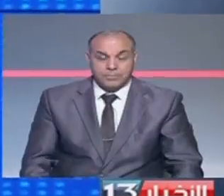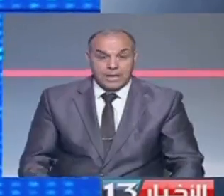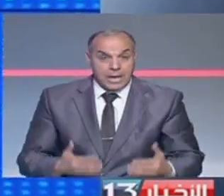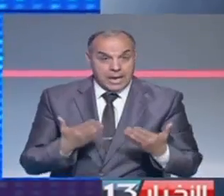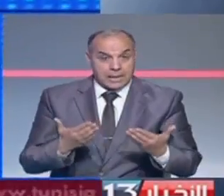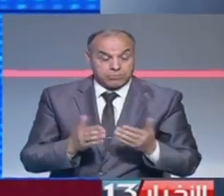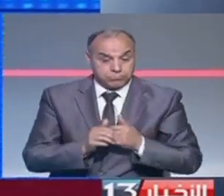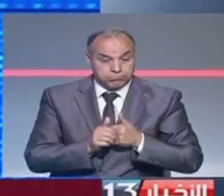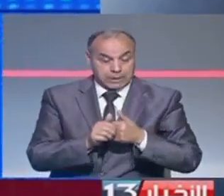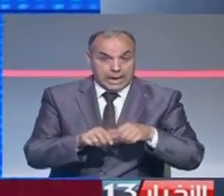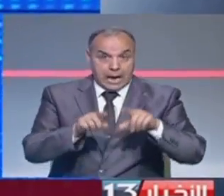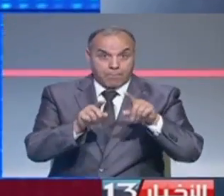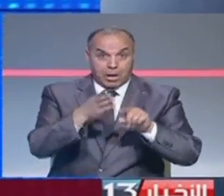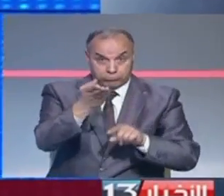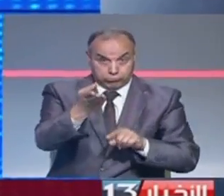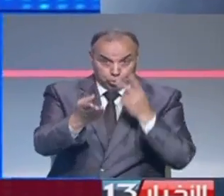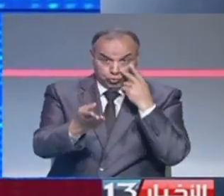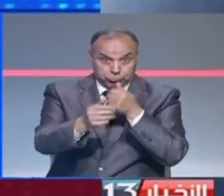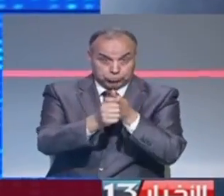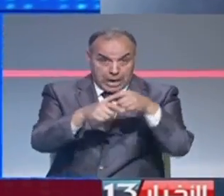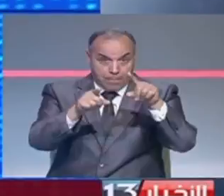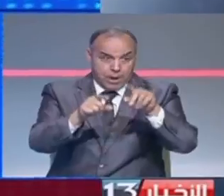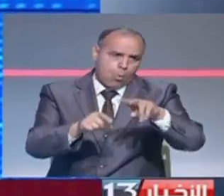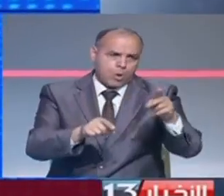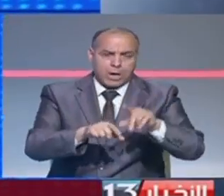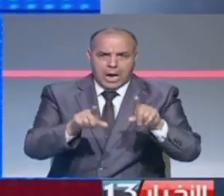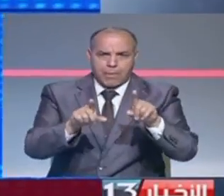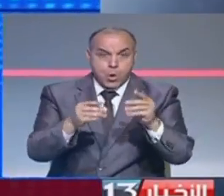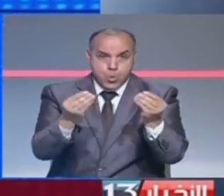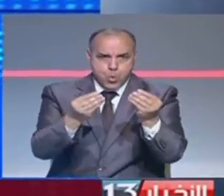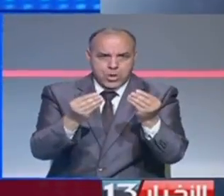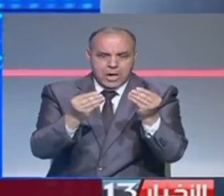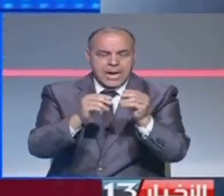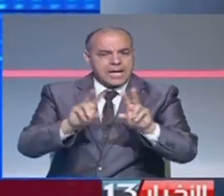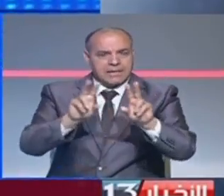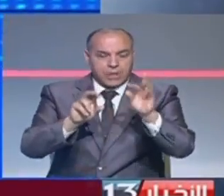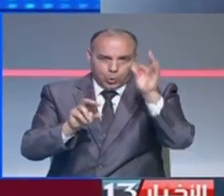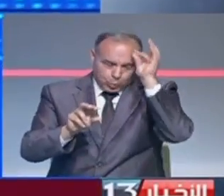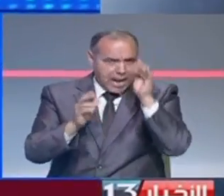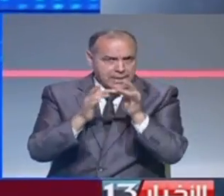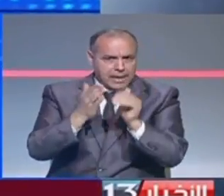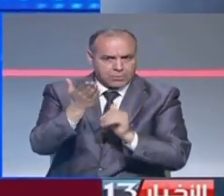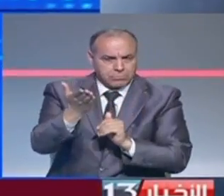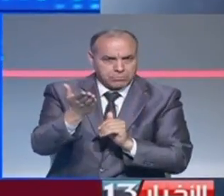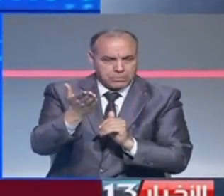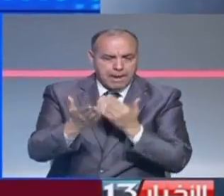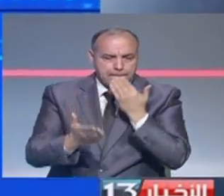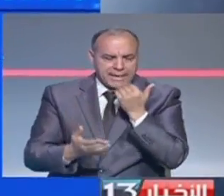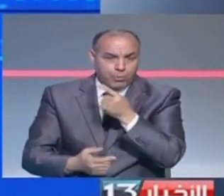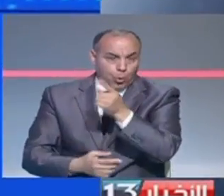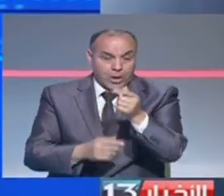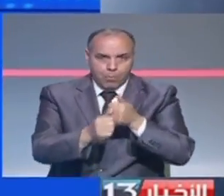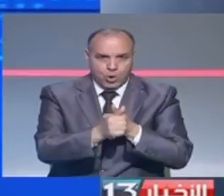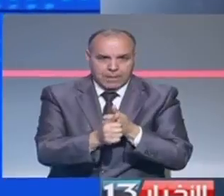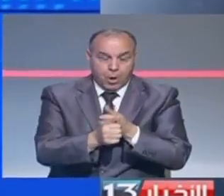ونشير الى انه بامكانكم متابعه هذه النشره وغيرها من الاخبار على بوابه التلفزه التونسيه شكرا على طيب